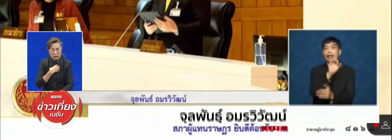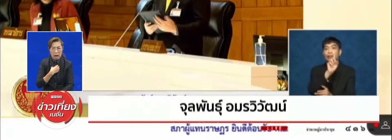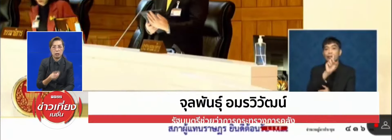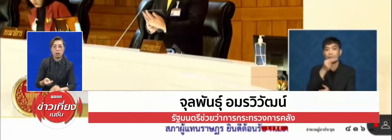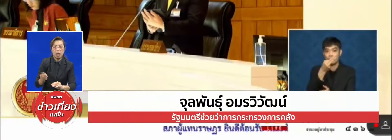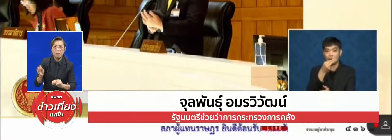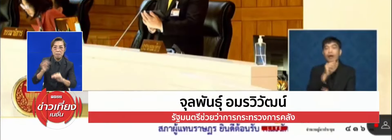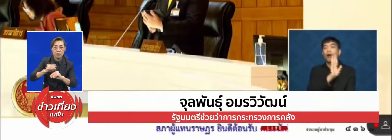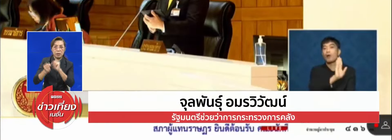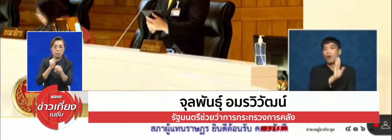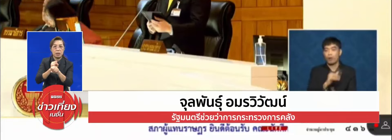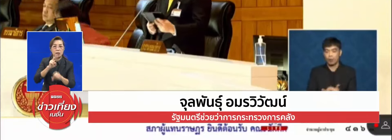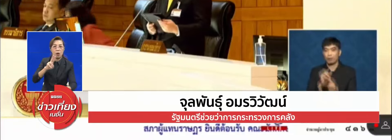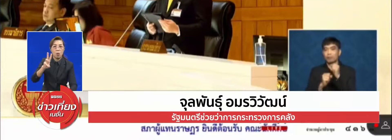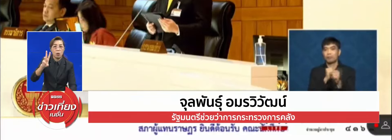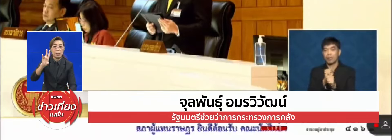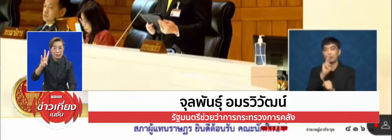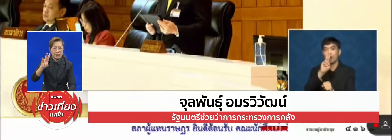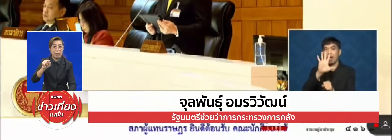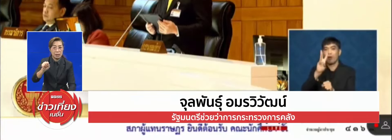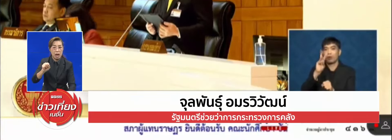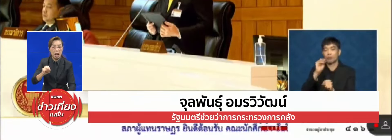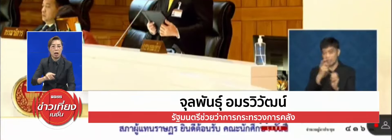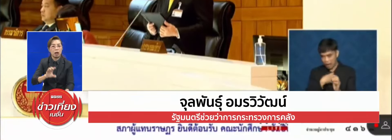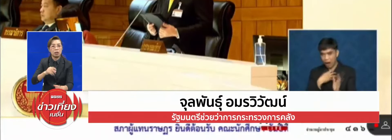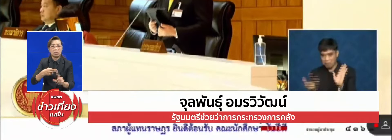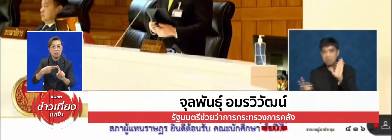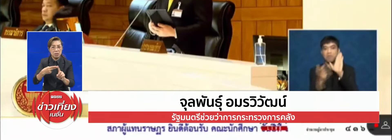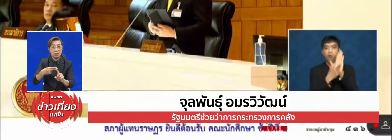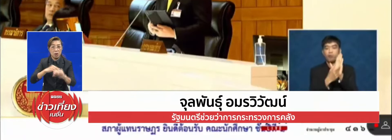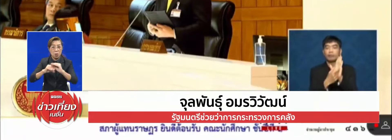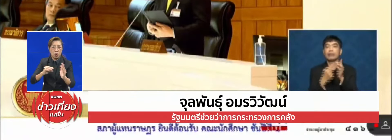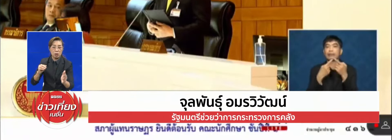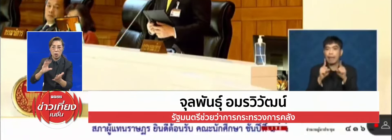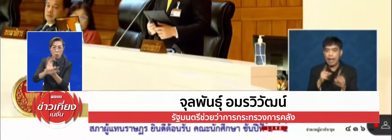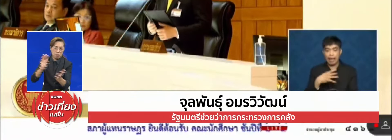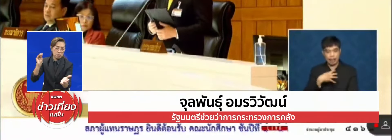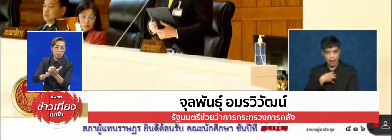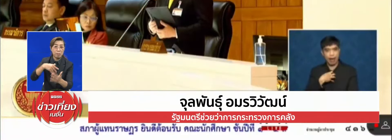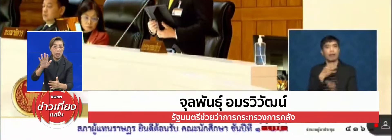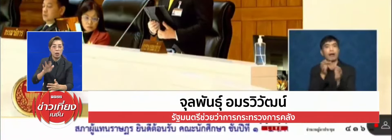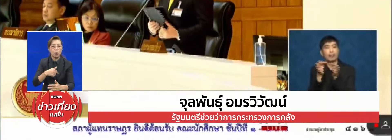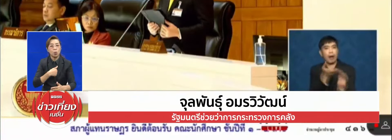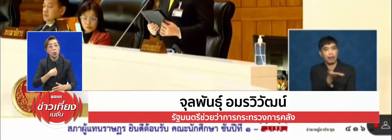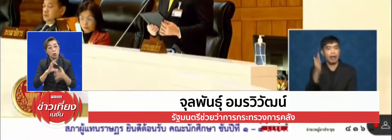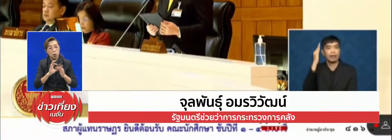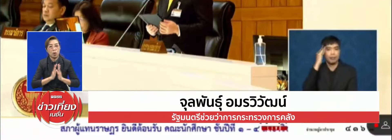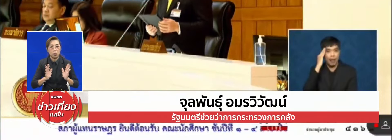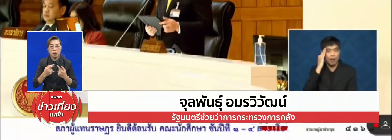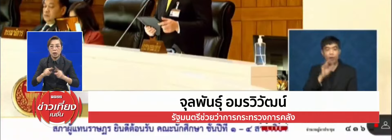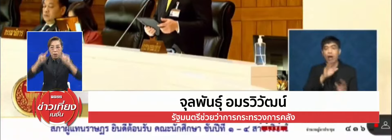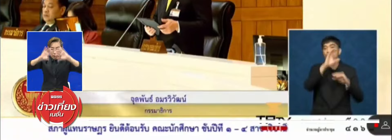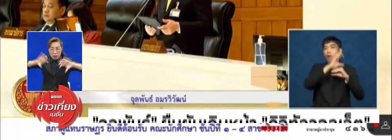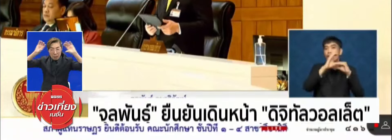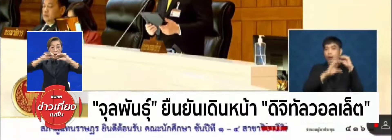าณปี2567ก็ต้องกราบขอบพระคุณในความห่วงใยนะครับแต่ยืนยันต่อท่านสมาชิกทุกท่านว่าโครงการของรัฐบาลทุ